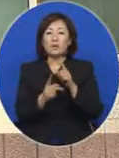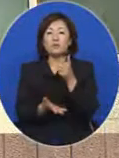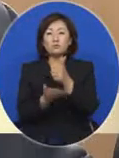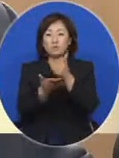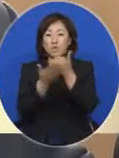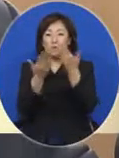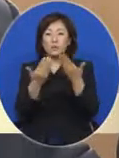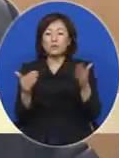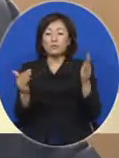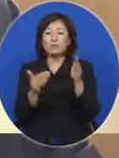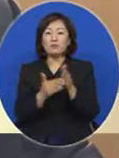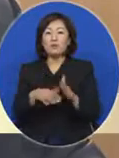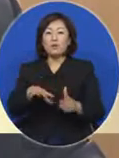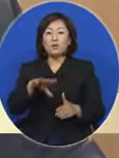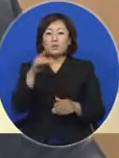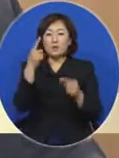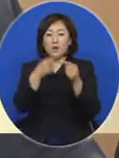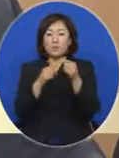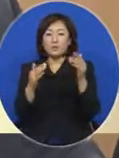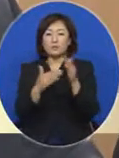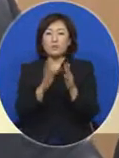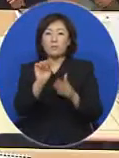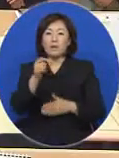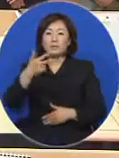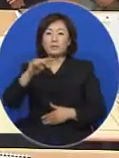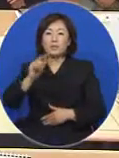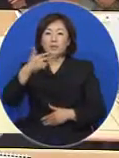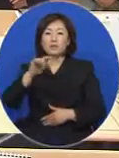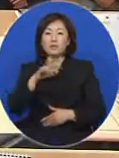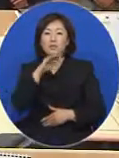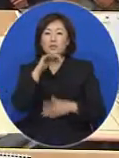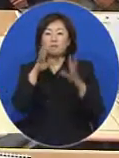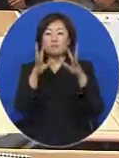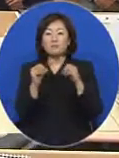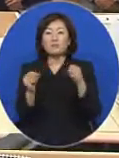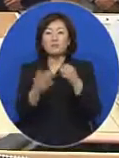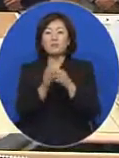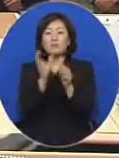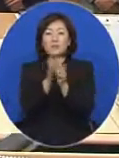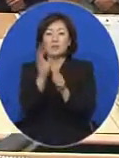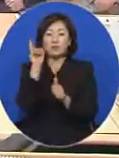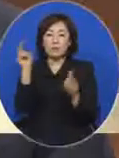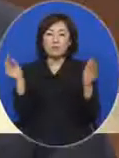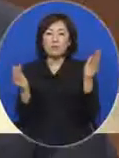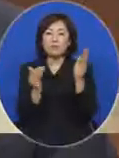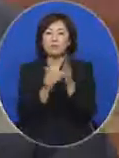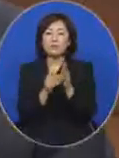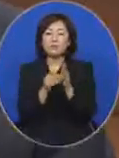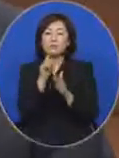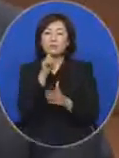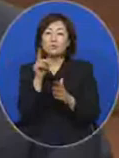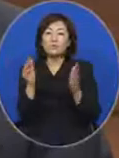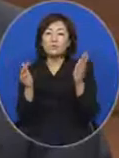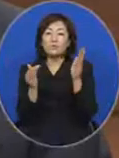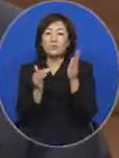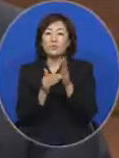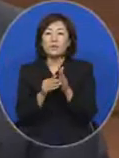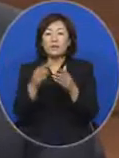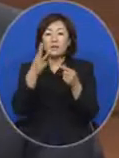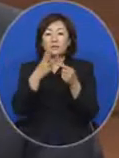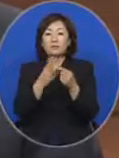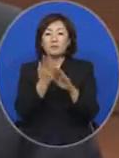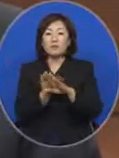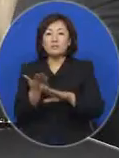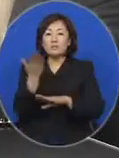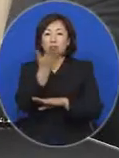형식으로 조선 가운데 연장자인 박대동 당선자가 맡을 가능성이 높은 것으로 알려졌습니다. 3선